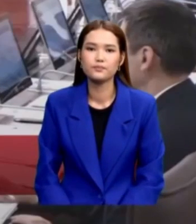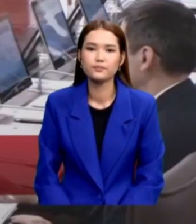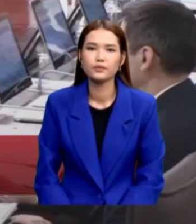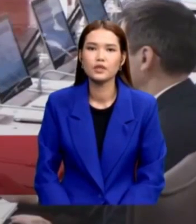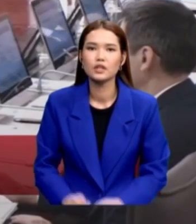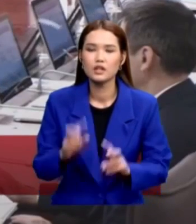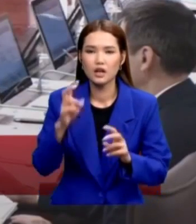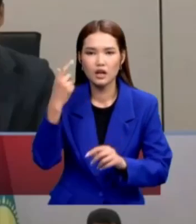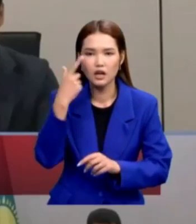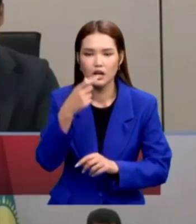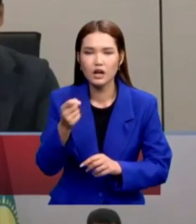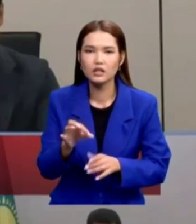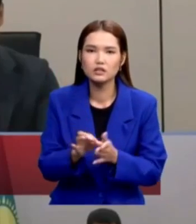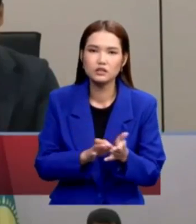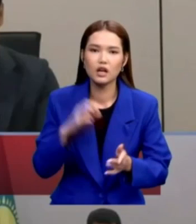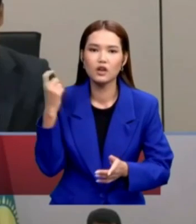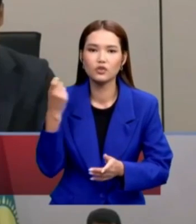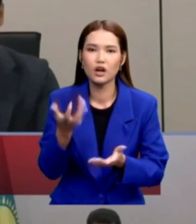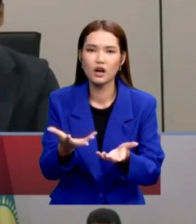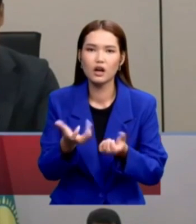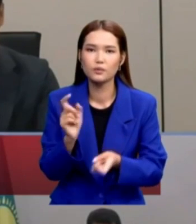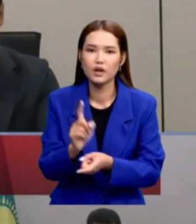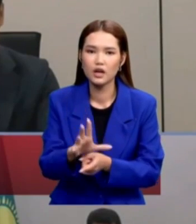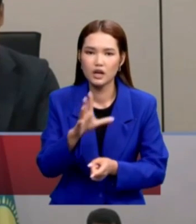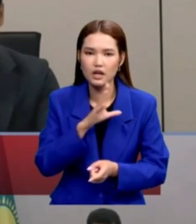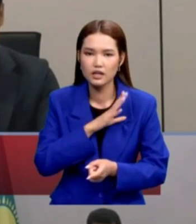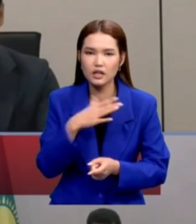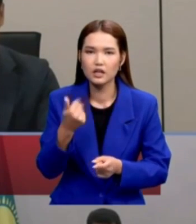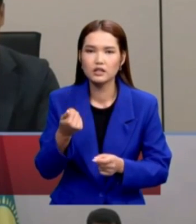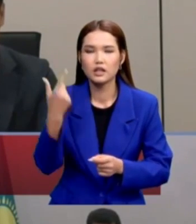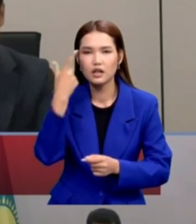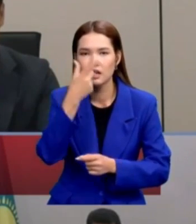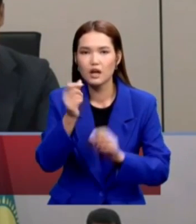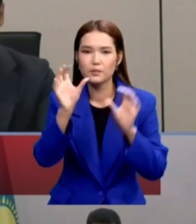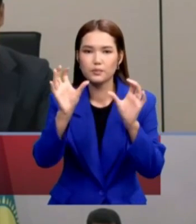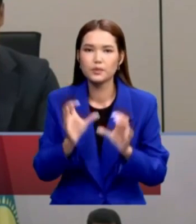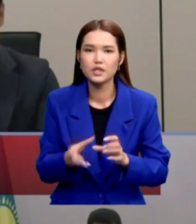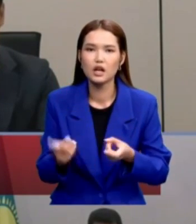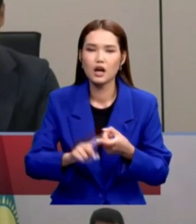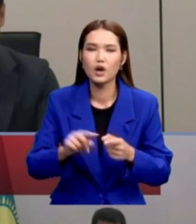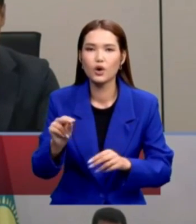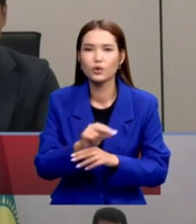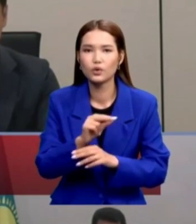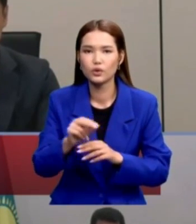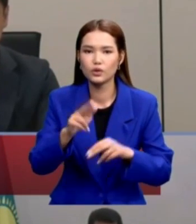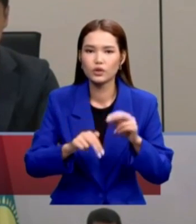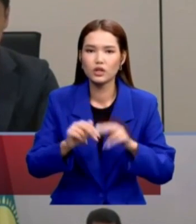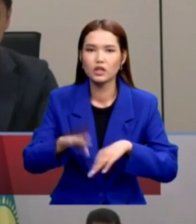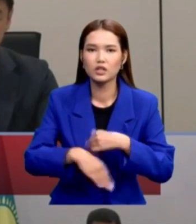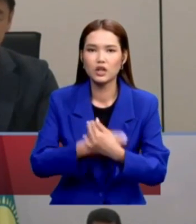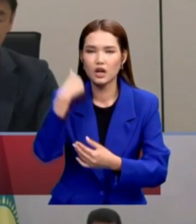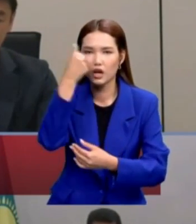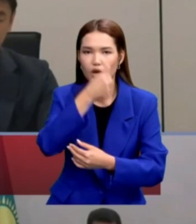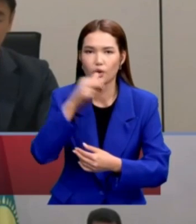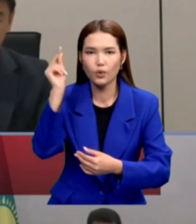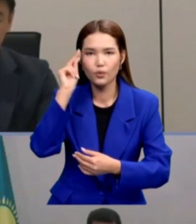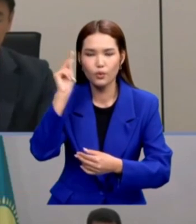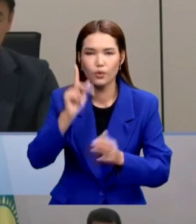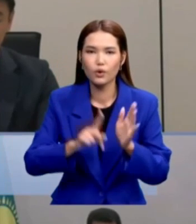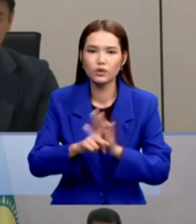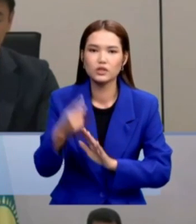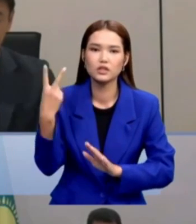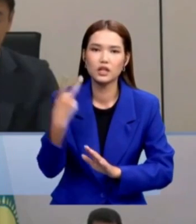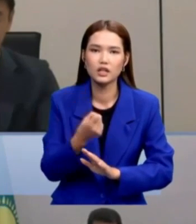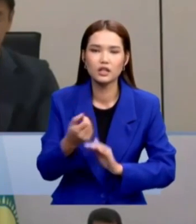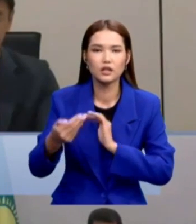Аталған өңірлер шұғыл шаралар қабылдау қажет. Нормаға сәйкес барлық құрылыс жұмыстары жаңа оқу жылының басталуынан 2 апта